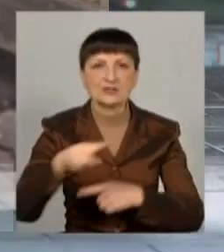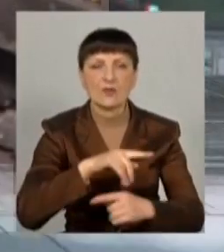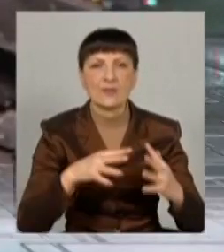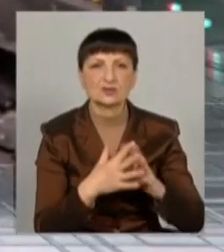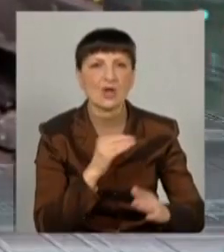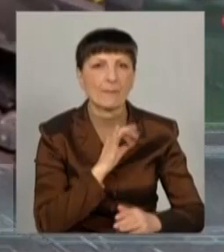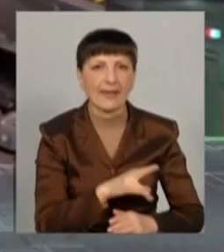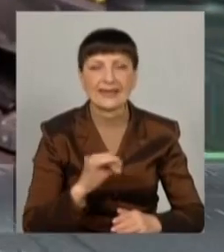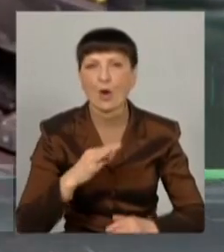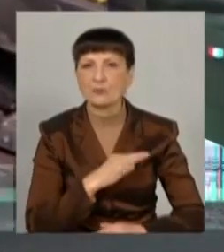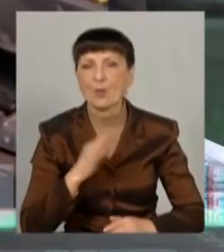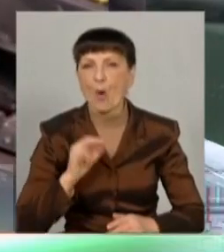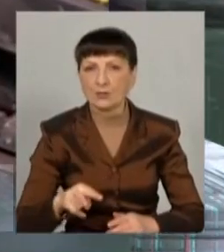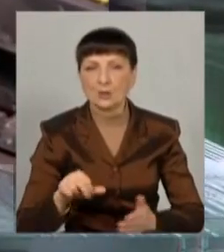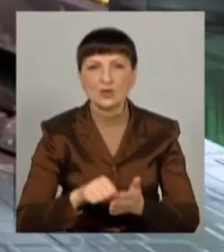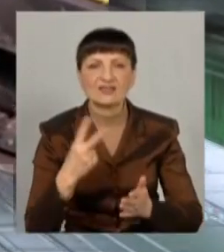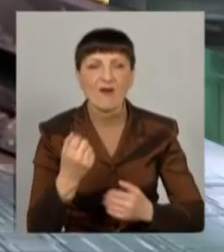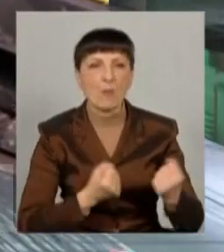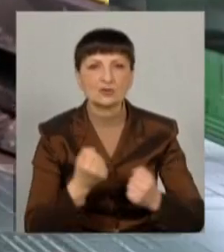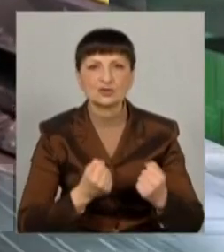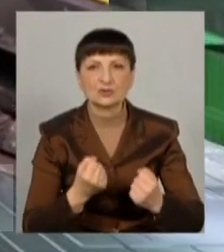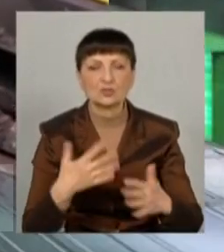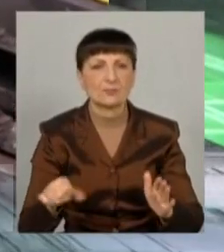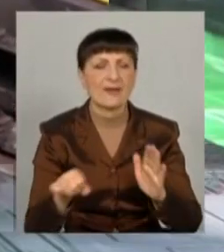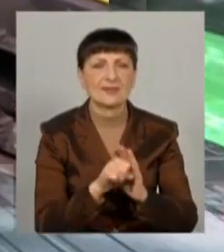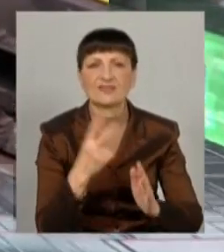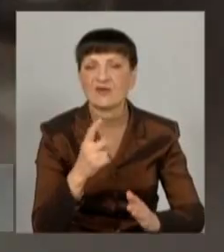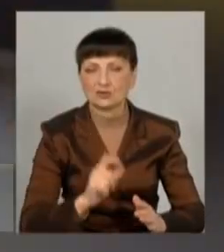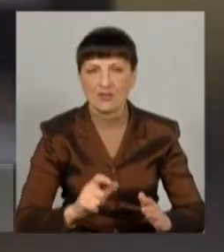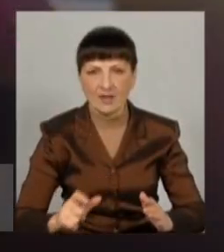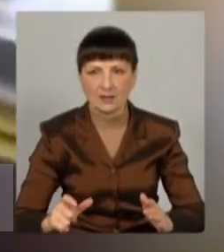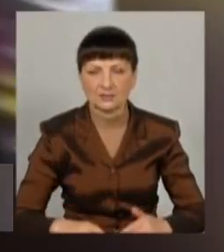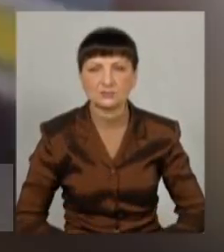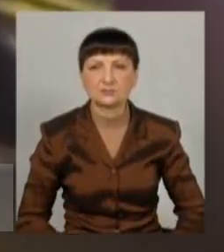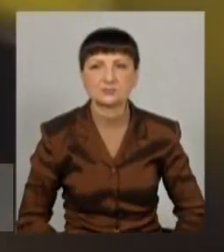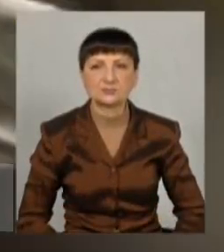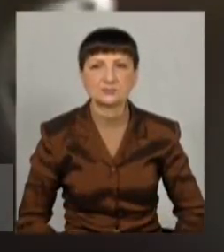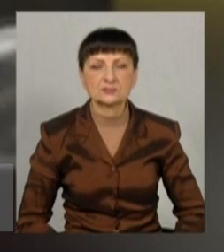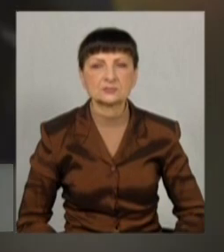Жапек, Батыр и Комсомол с участием двух авто оборвало жизни двух человек.